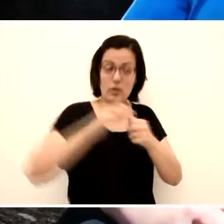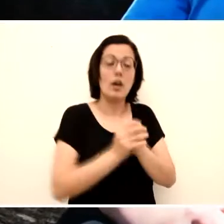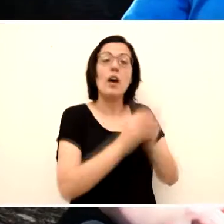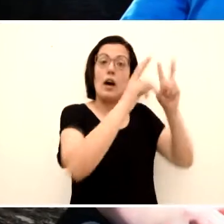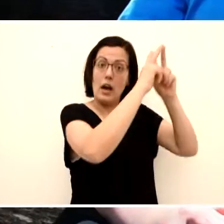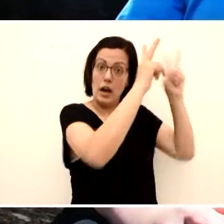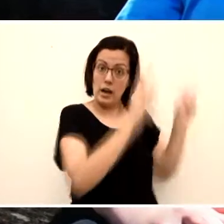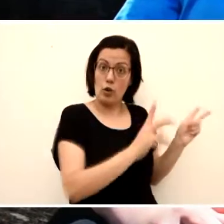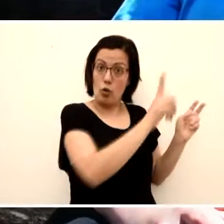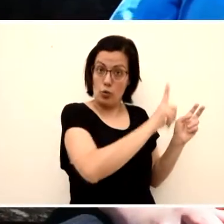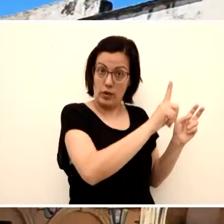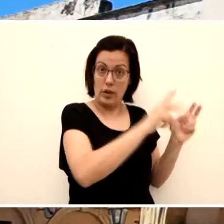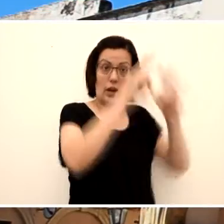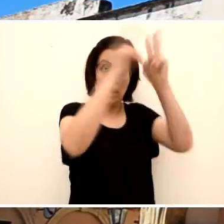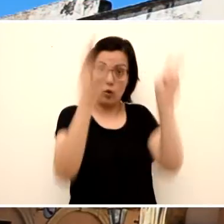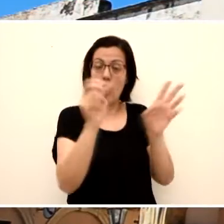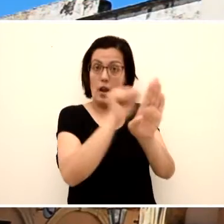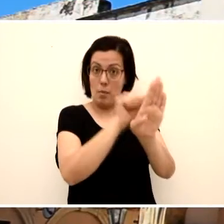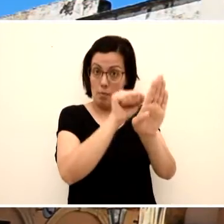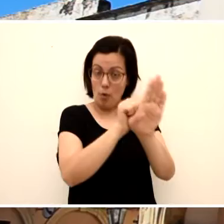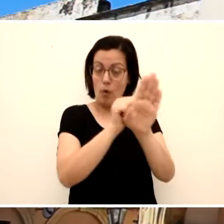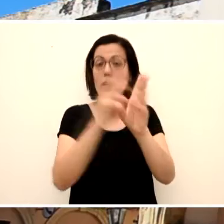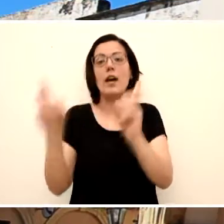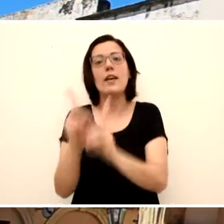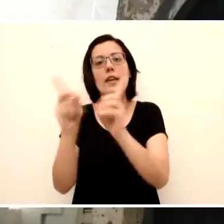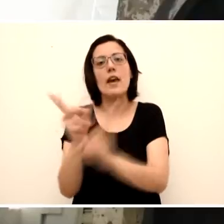Castello, la Chiesa Madre e il Palazzo Comi.